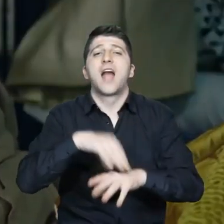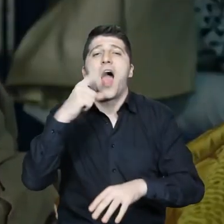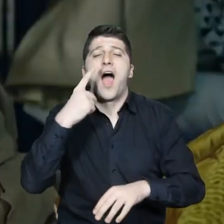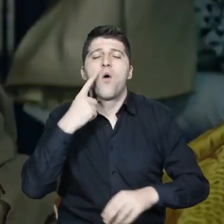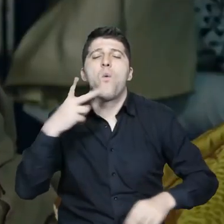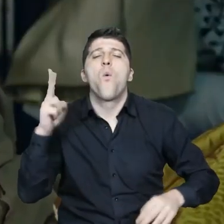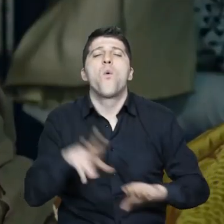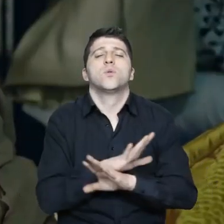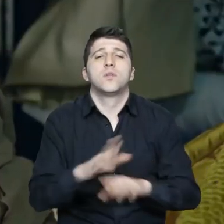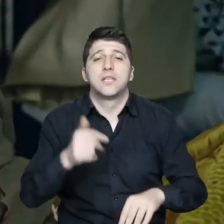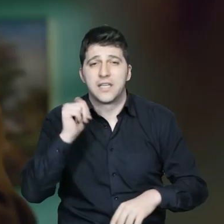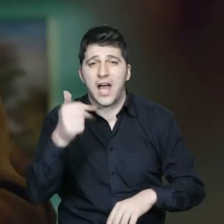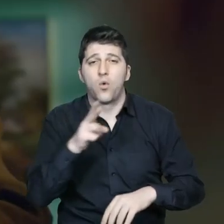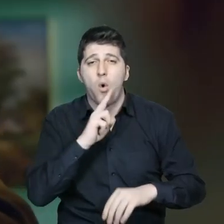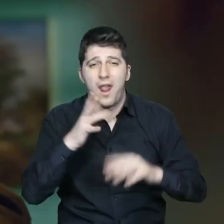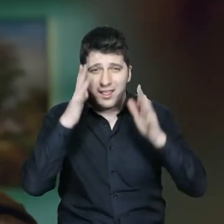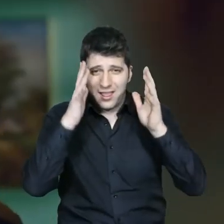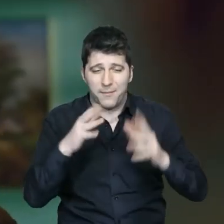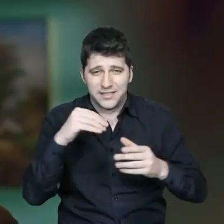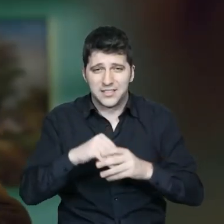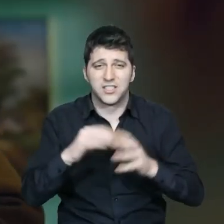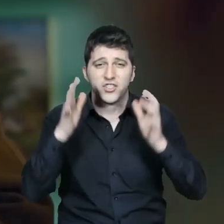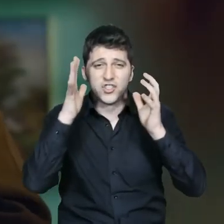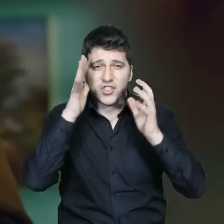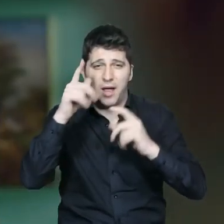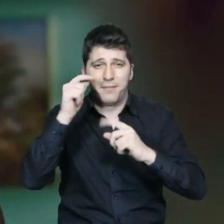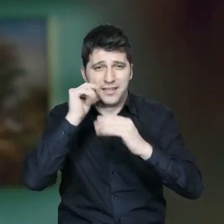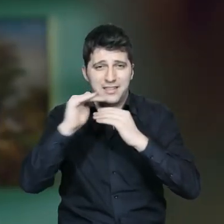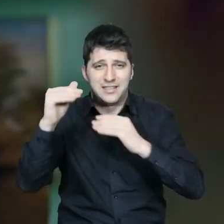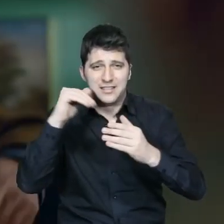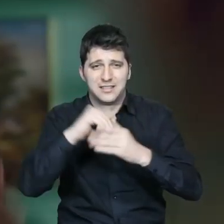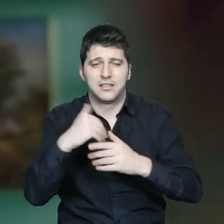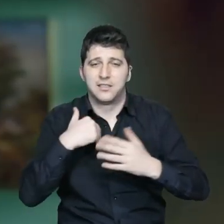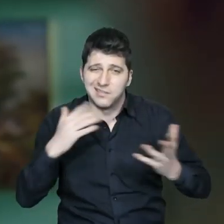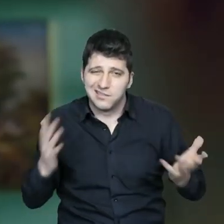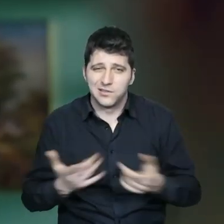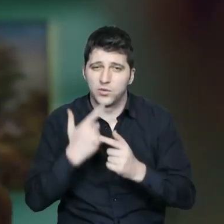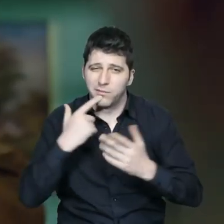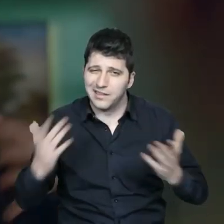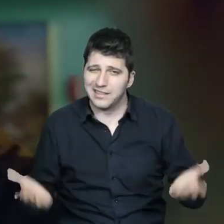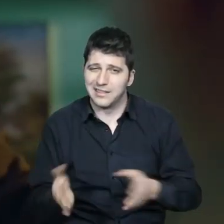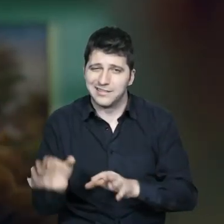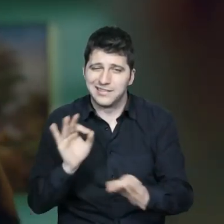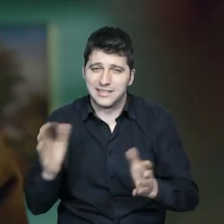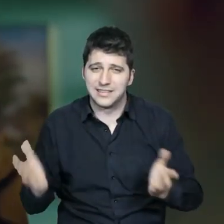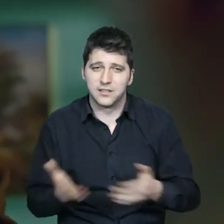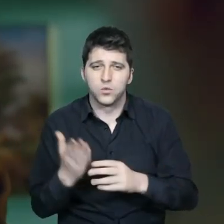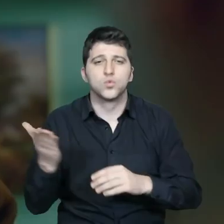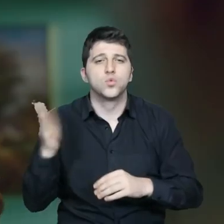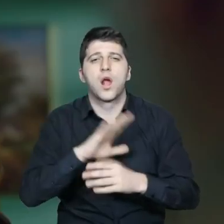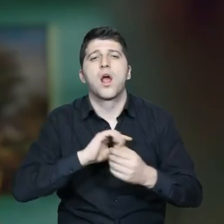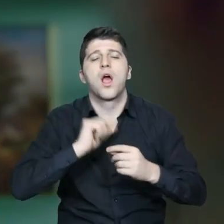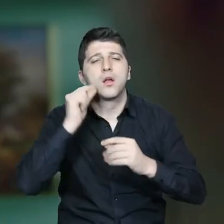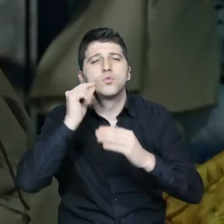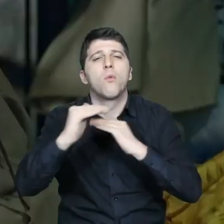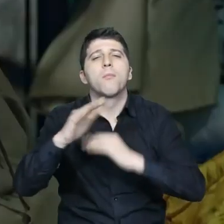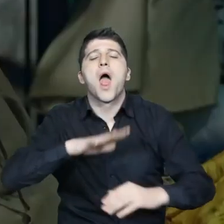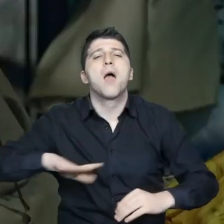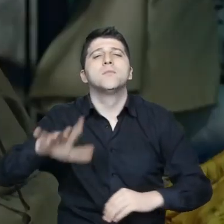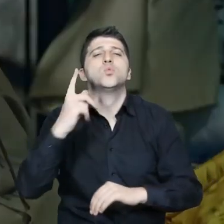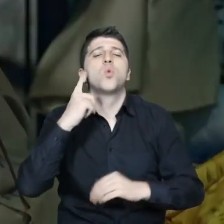Yarın öğle namazını müteakip cami cemaatine vereceğim gazı, vereceğim ayarı. Ondan sonra cümle alem duyacak